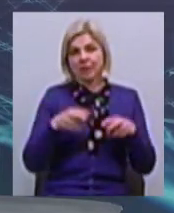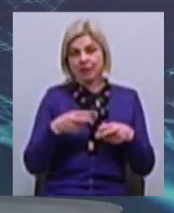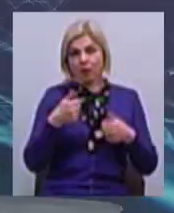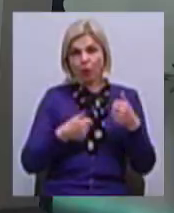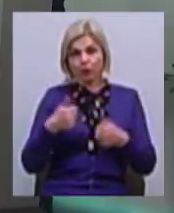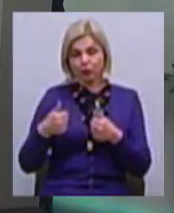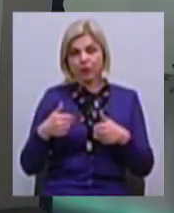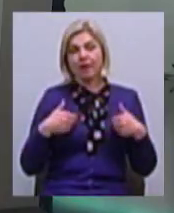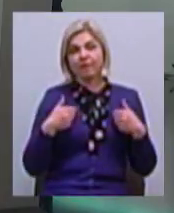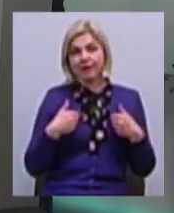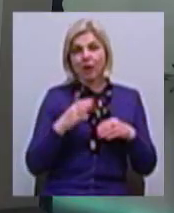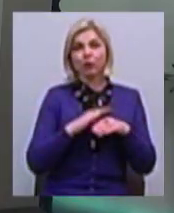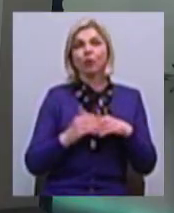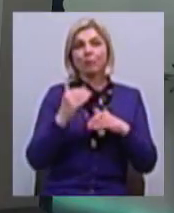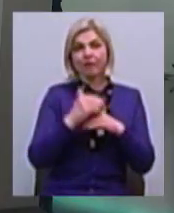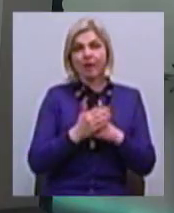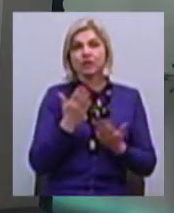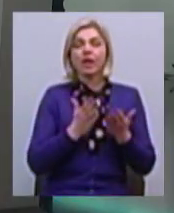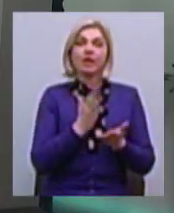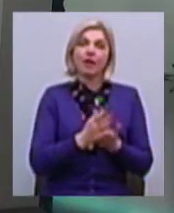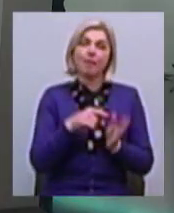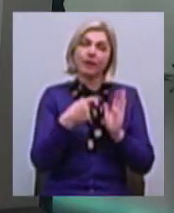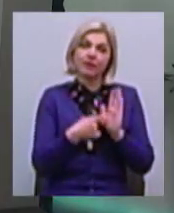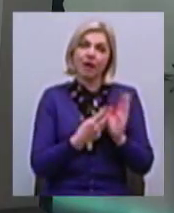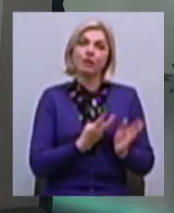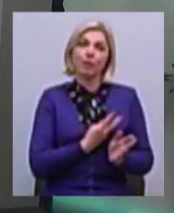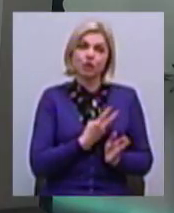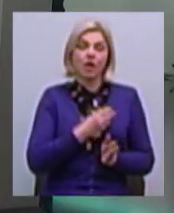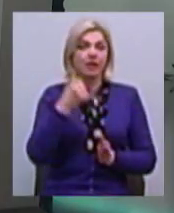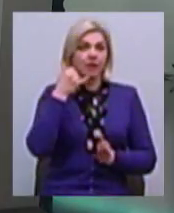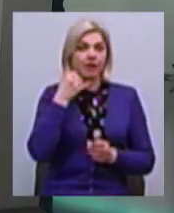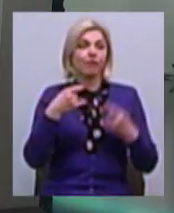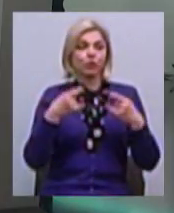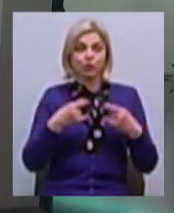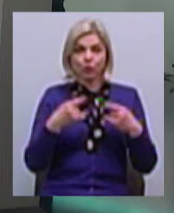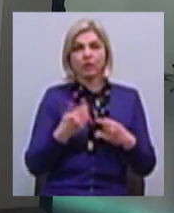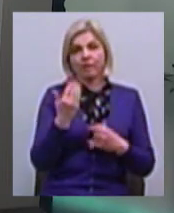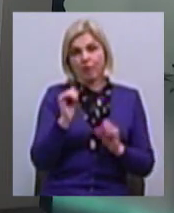вечір. Якщо маєте запитання, побажання, телефон студії 7692, телефону